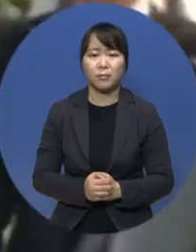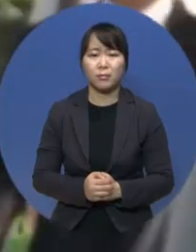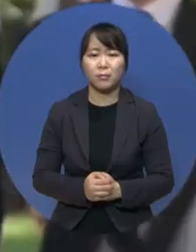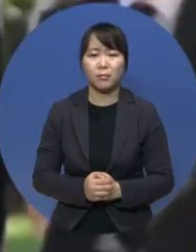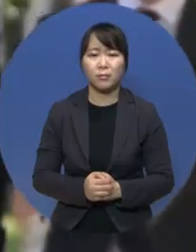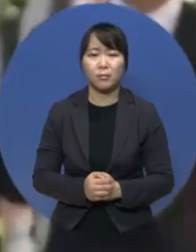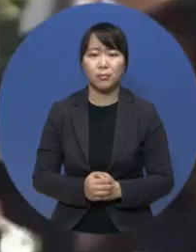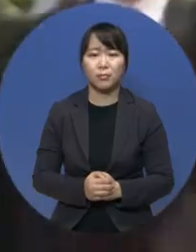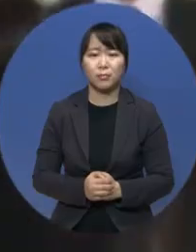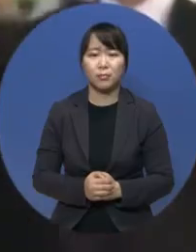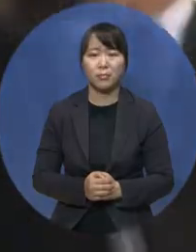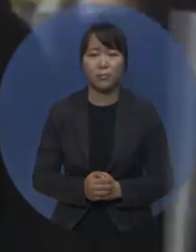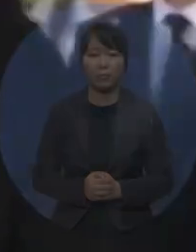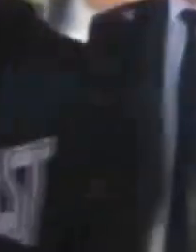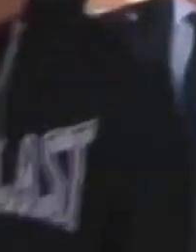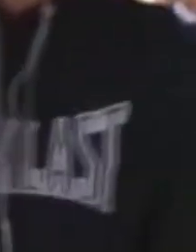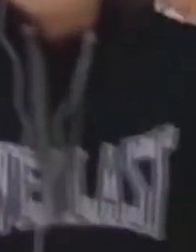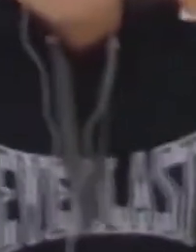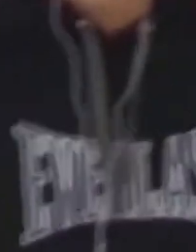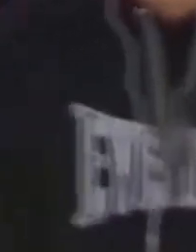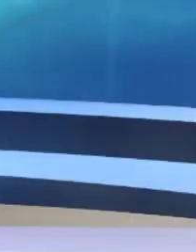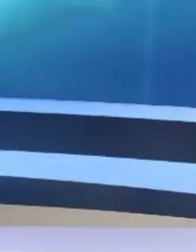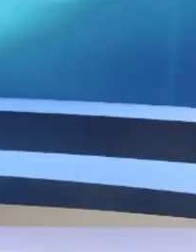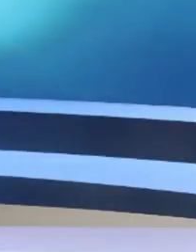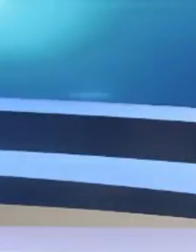통신원 2호 빕니다